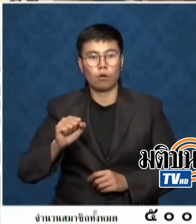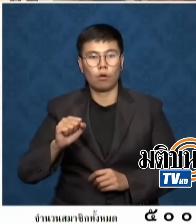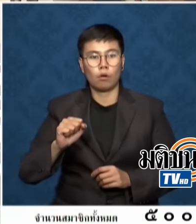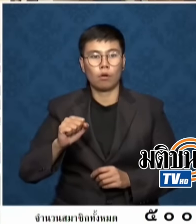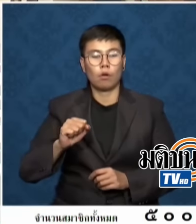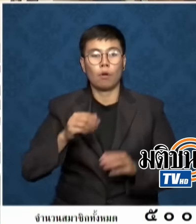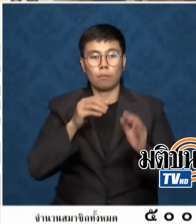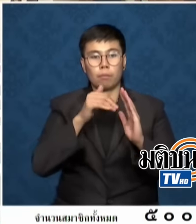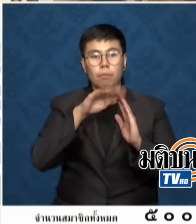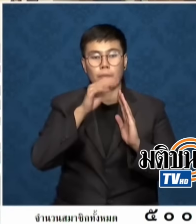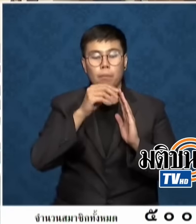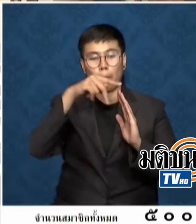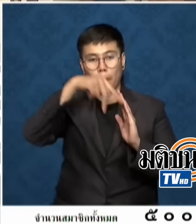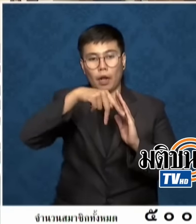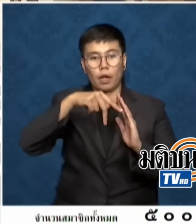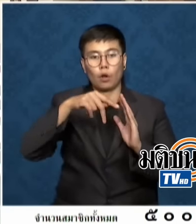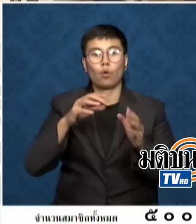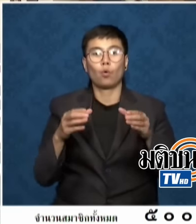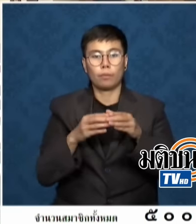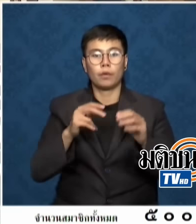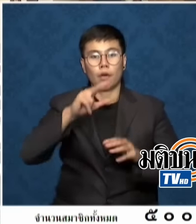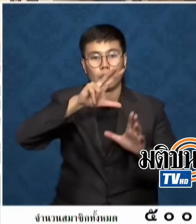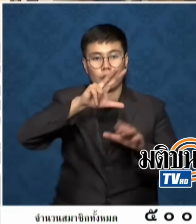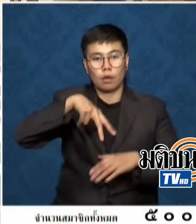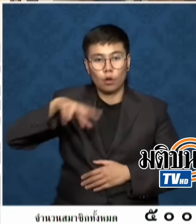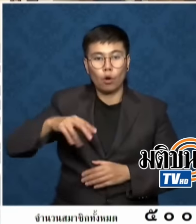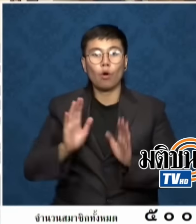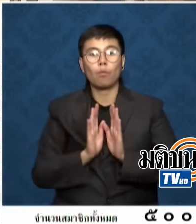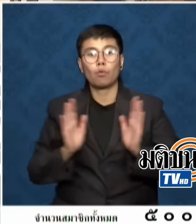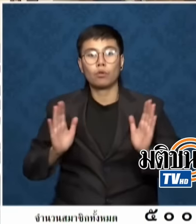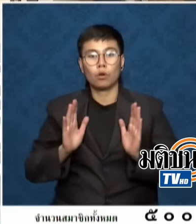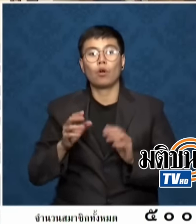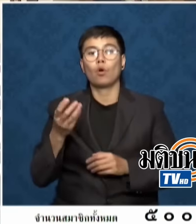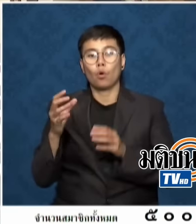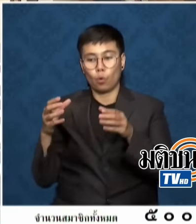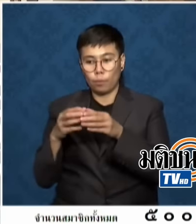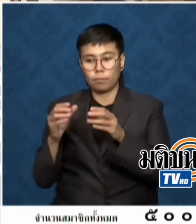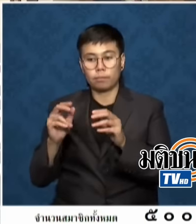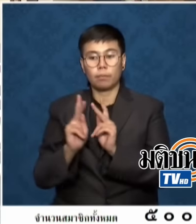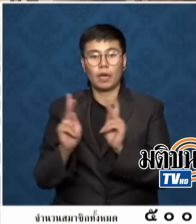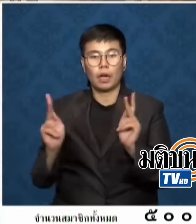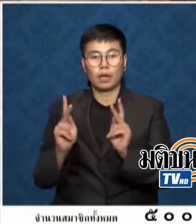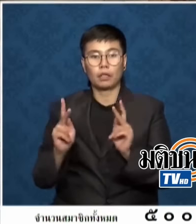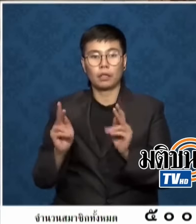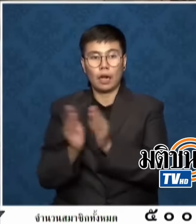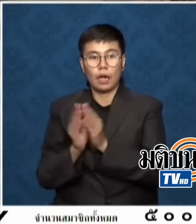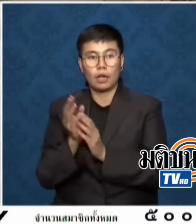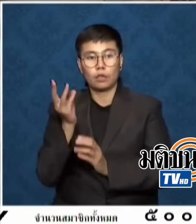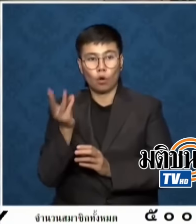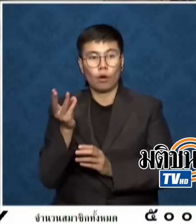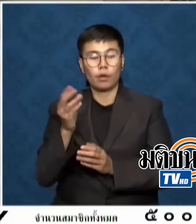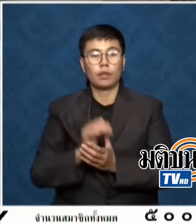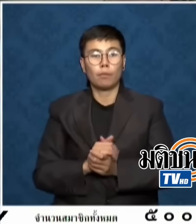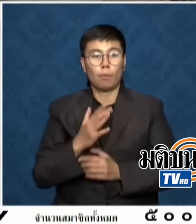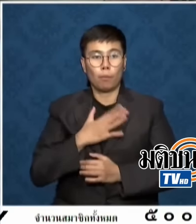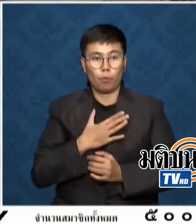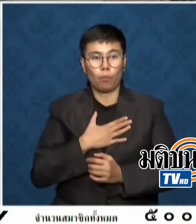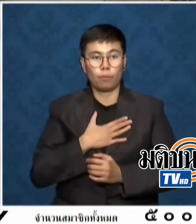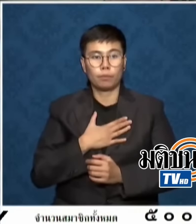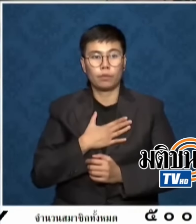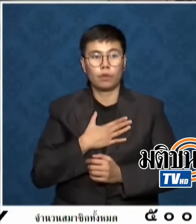จังหวัดแพร่พรรคเพื่อไทยก็ต้องขอบคุณท่านกรรมาธิการเสียงข้างน้อยนะบอกด้วยความจริงใจเลยพวกผมแล้